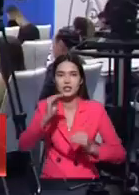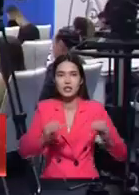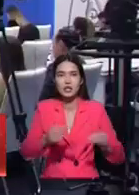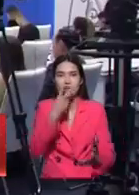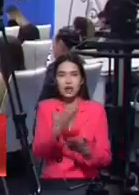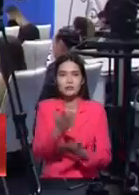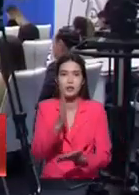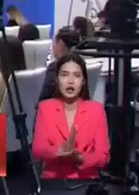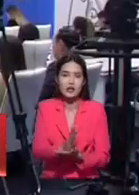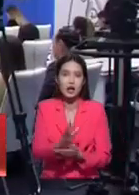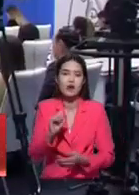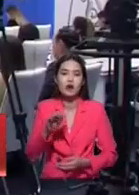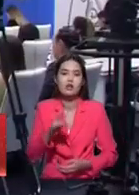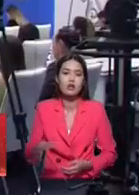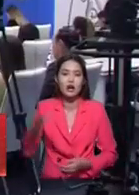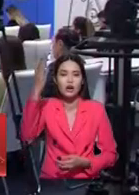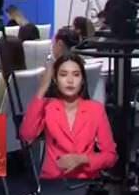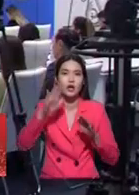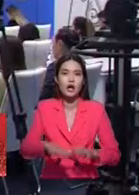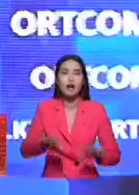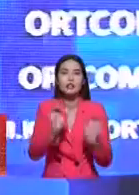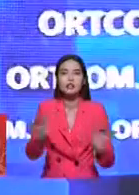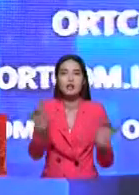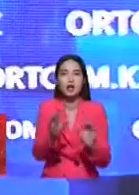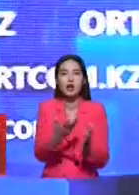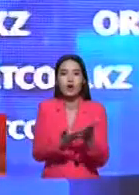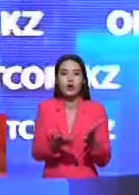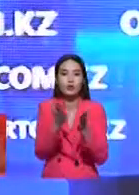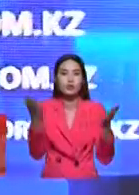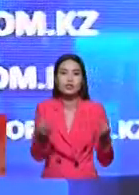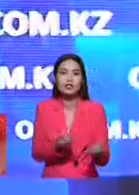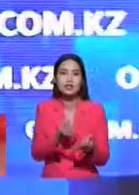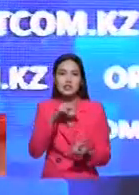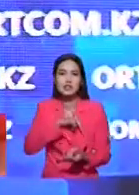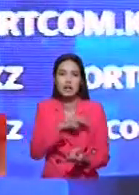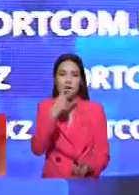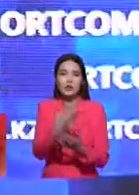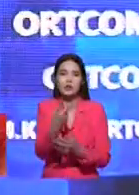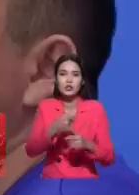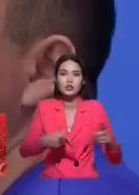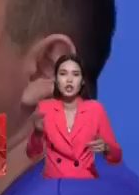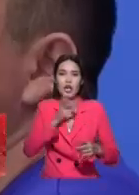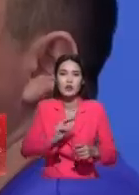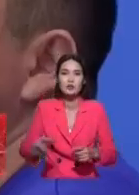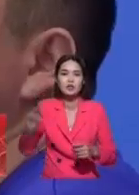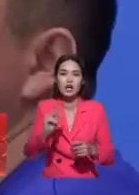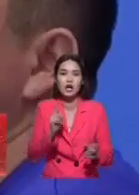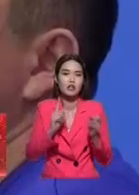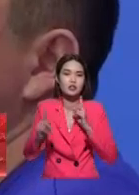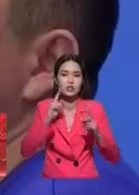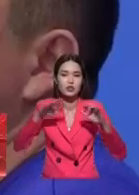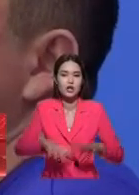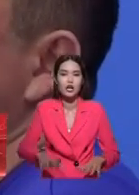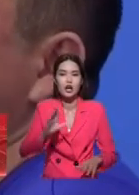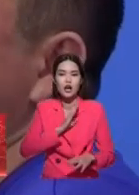саламыз. Ұлытау облыс әкімінің брифингі елордалық журналистердің үлкен қызығушылығын тудырды. 2,5 сағатқа созылған кездесуде Берік Әбдіғалиұлы